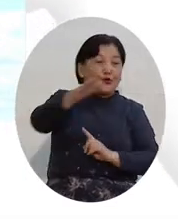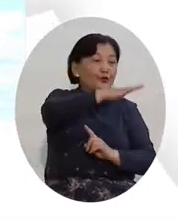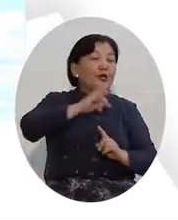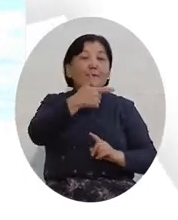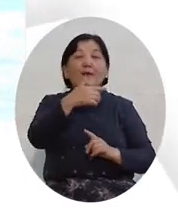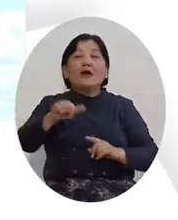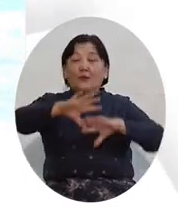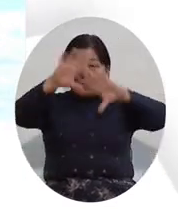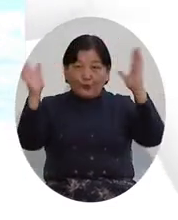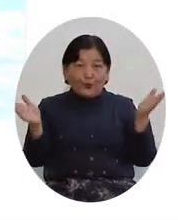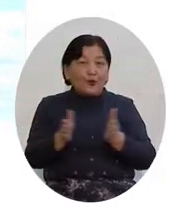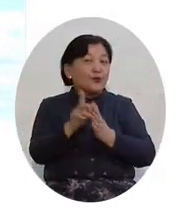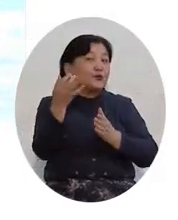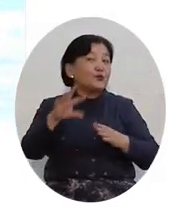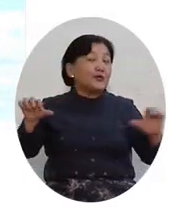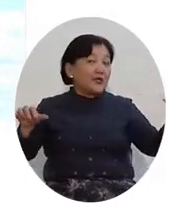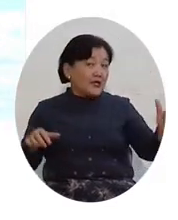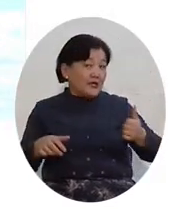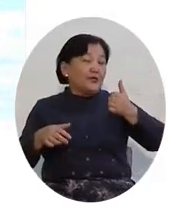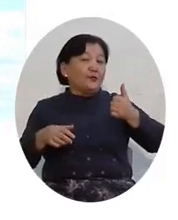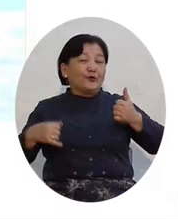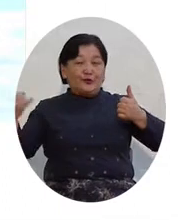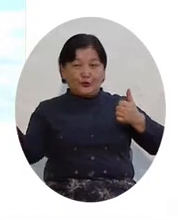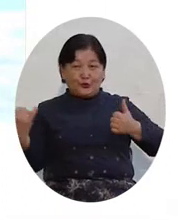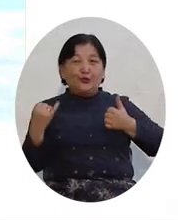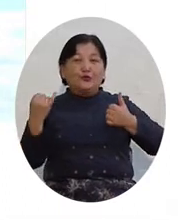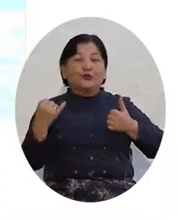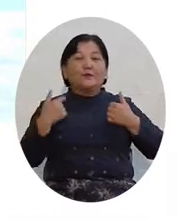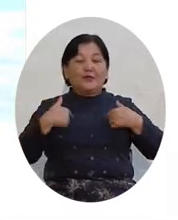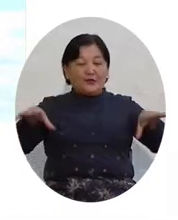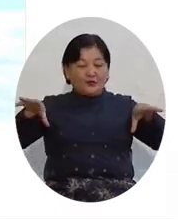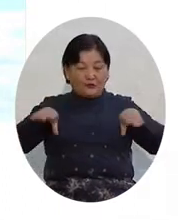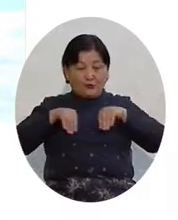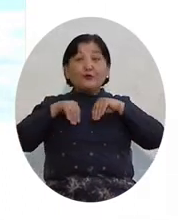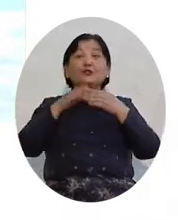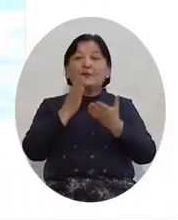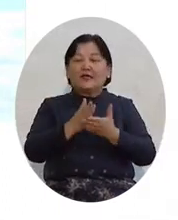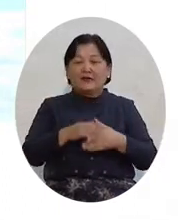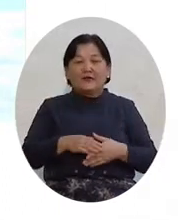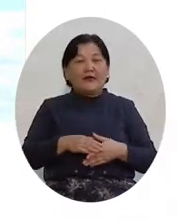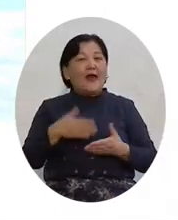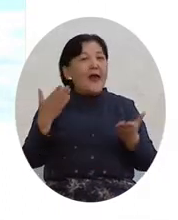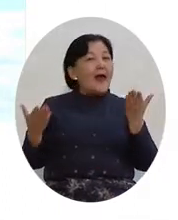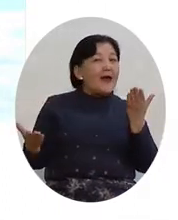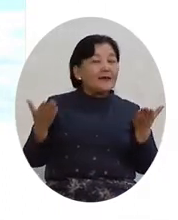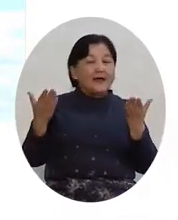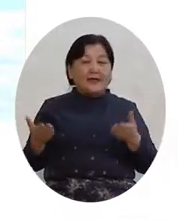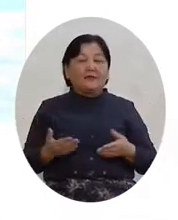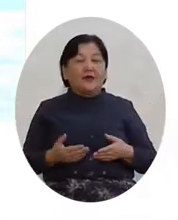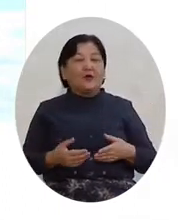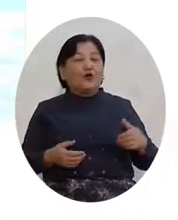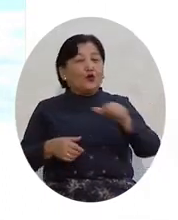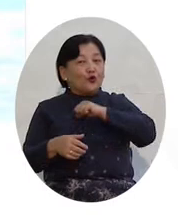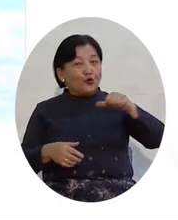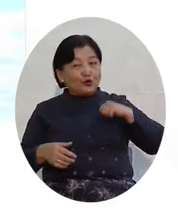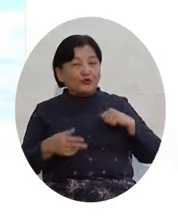л зүйлс бидэнд эерэг болон сөрөг байдлаар төлөөлж байдаг юм байна. Аль аль дот маань өөр